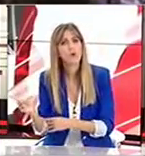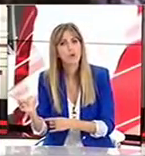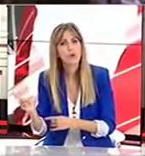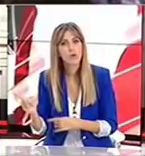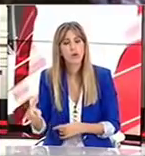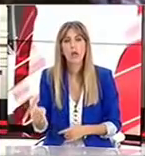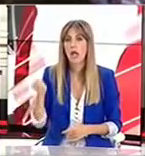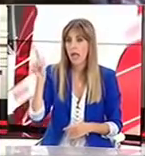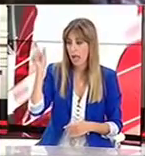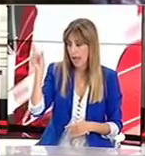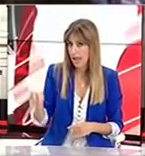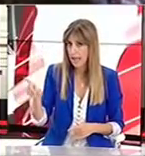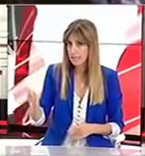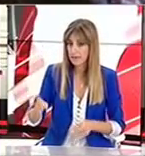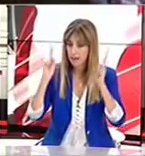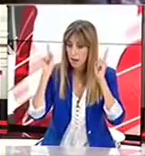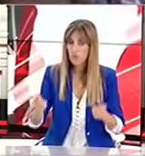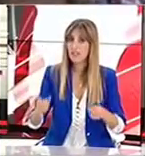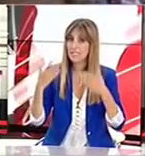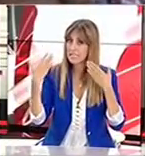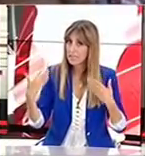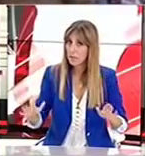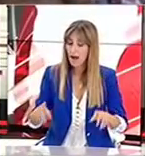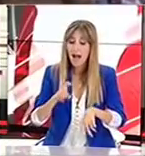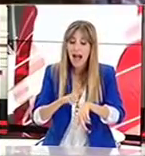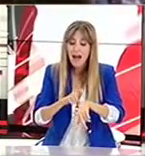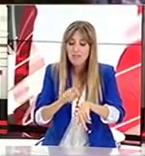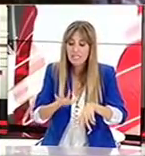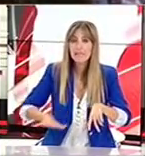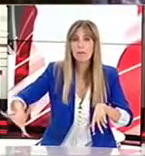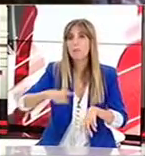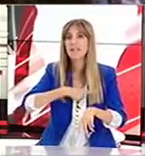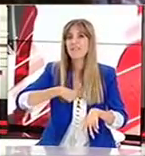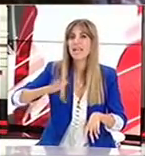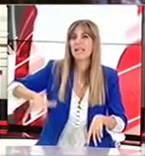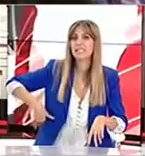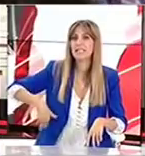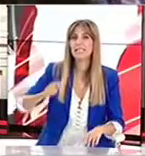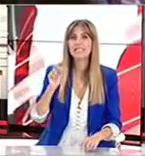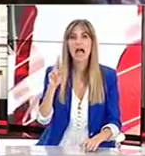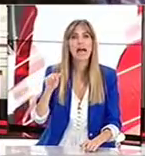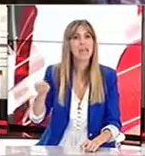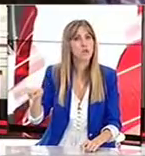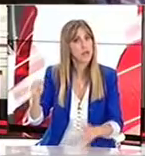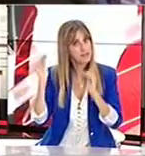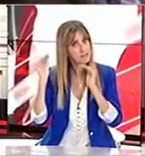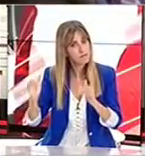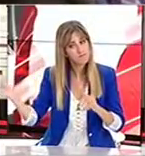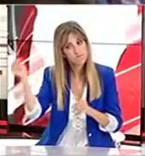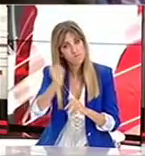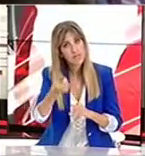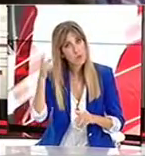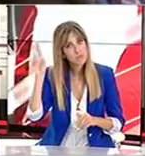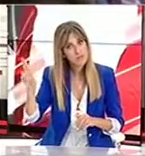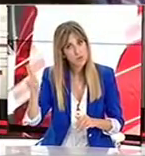έχετε καταλήξει στο πρόσωπο του νυν Περιφερειάρχη και τι γίνεται στο Δήμο Ηρακλείου με τον νυν Δήμαρχο τον Βασίλη